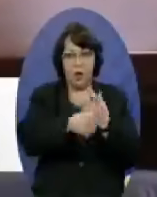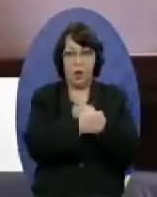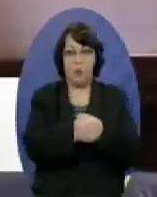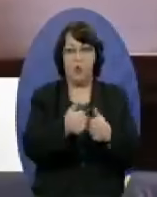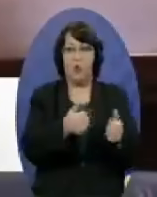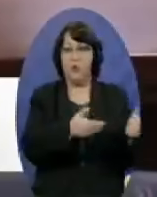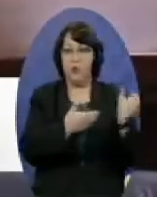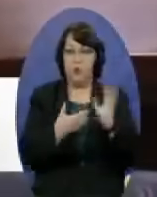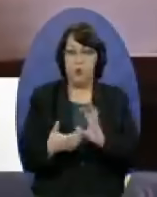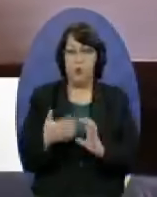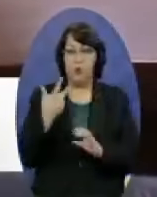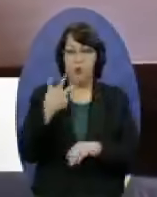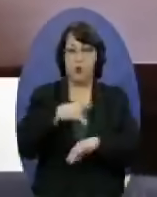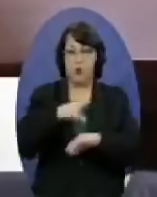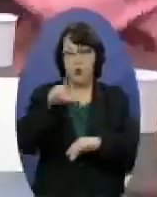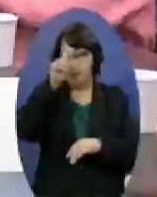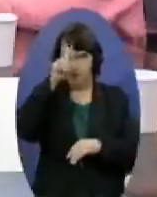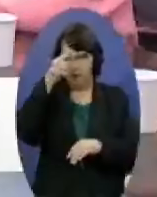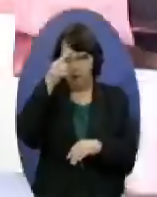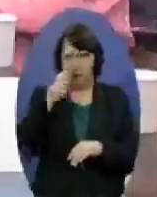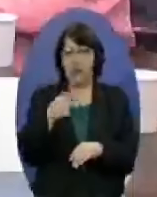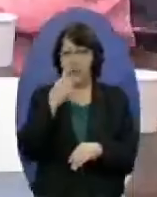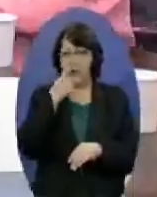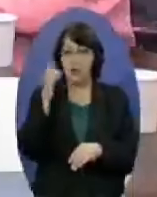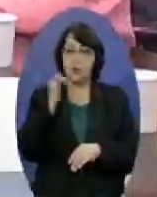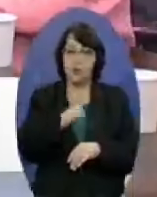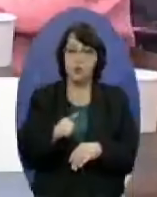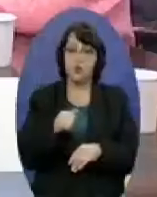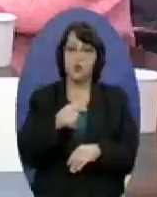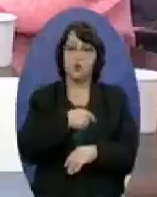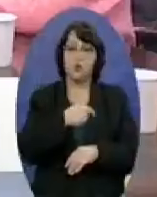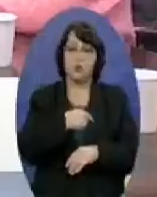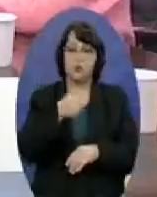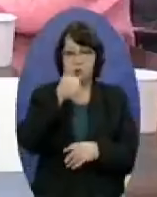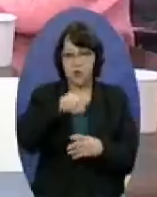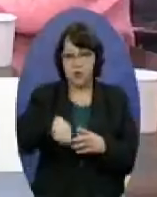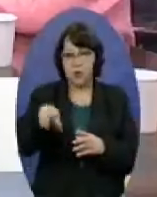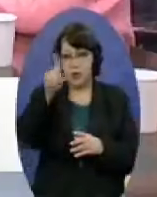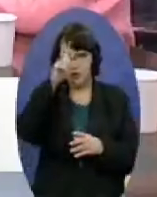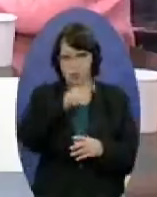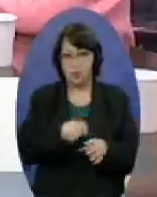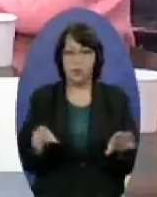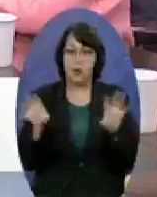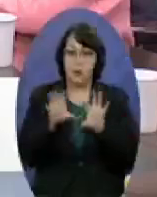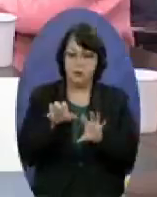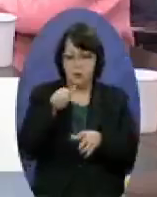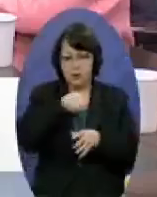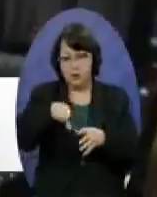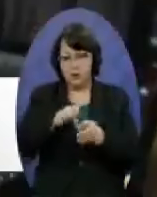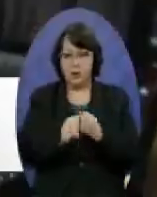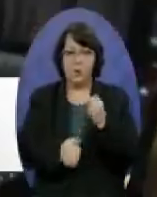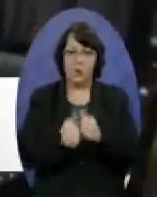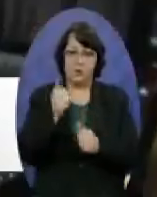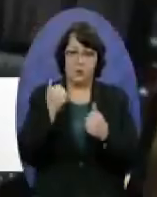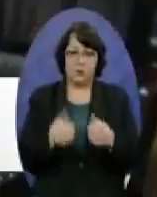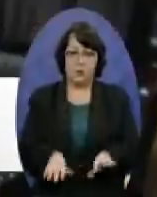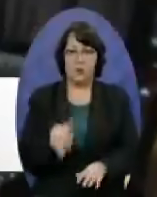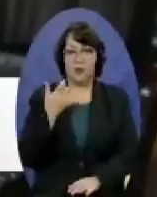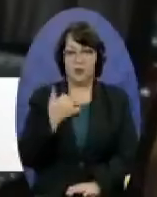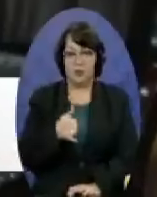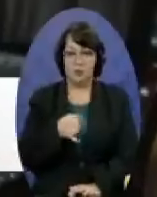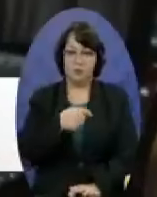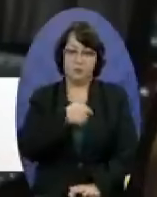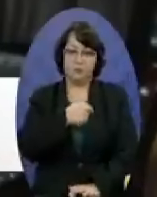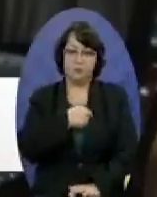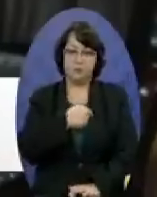нэрэмжит улсын 3 дугаар төв эмнэлэг болон бүгд найрамдах хятад ард улсын зүрхний мэсслийн эмч нар хамтран амжилттай хийсэн байна. зарим зүрхний